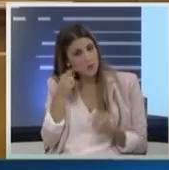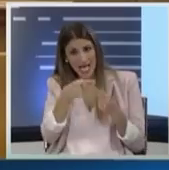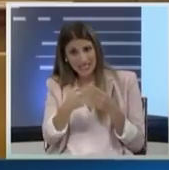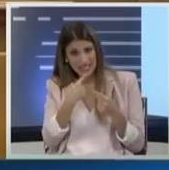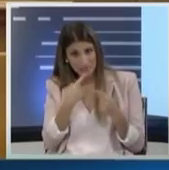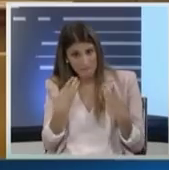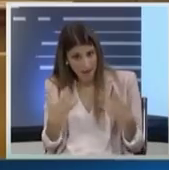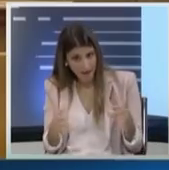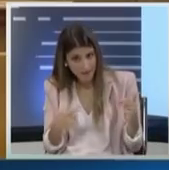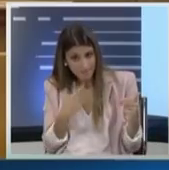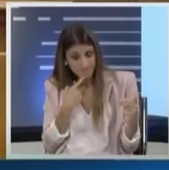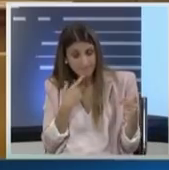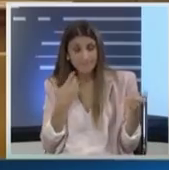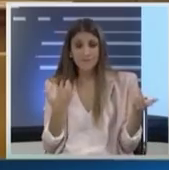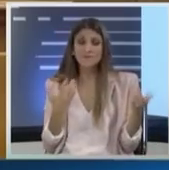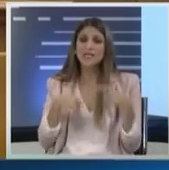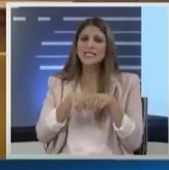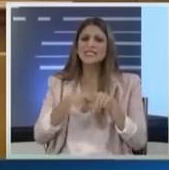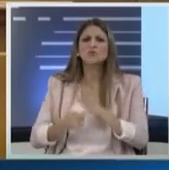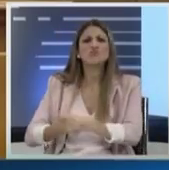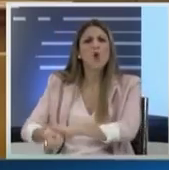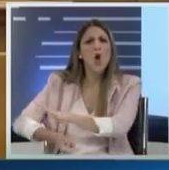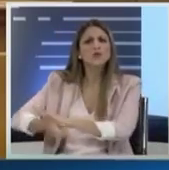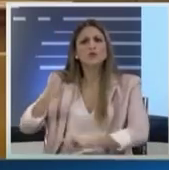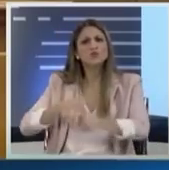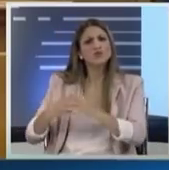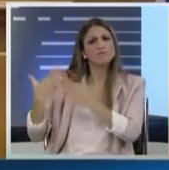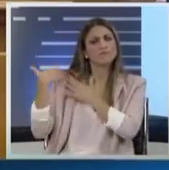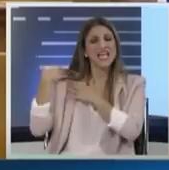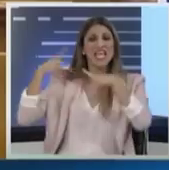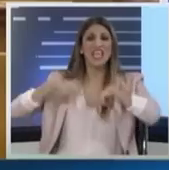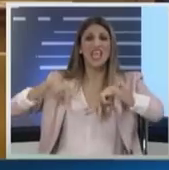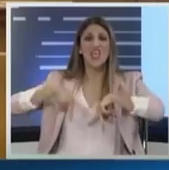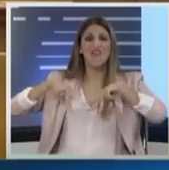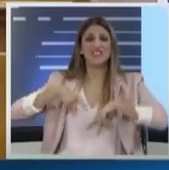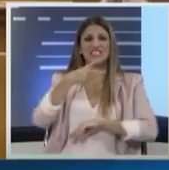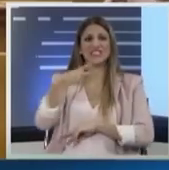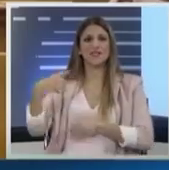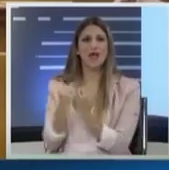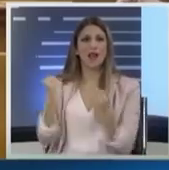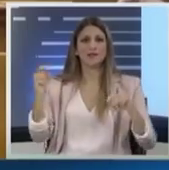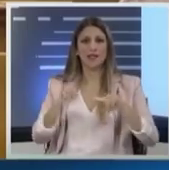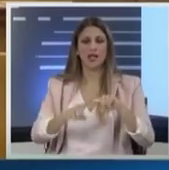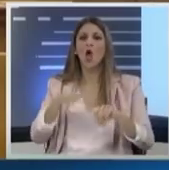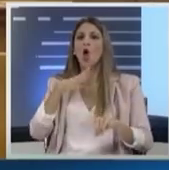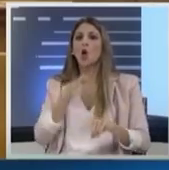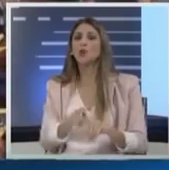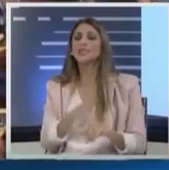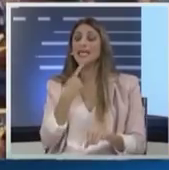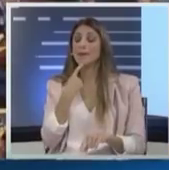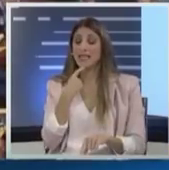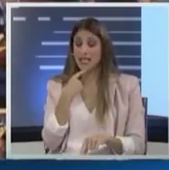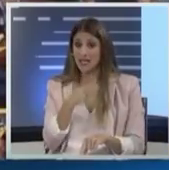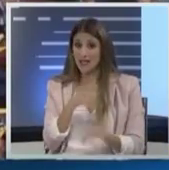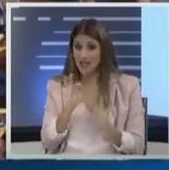λέτε ότι για την προσφυγική κρίση ευθύνεται η κυβέρνησή μας, η οποία άνοιξε, αυτή ήταν